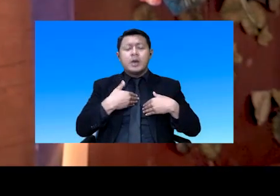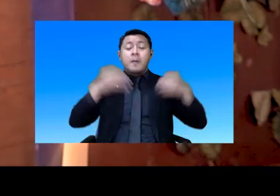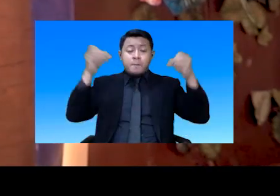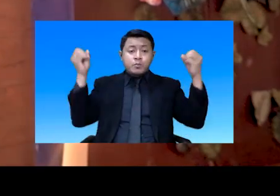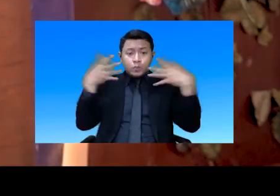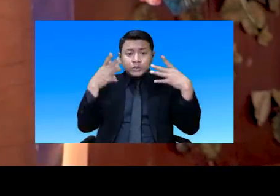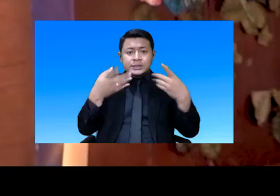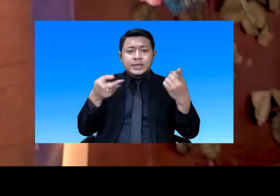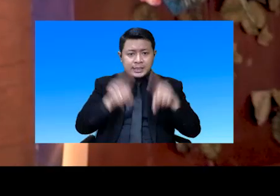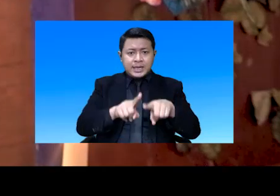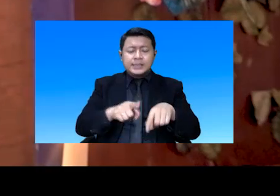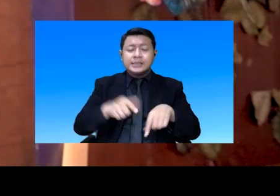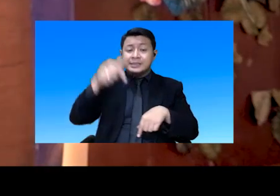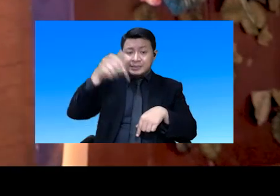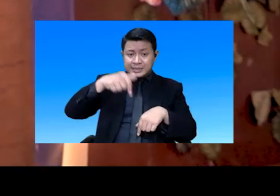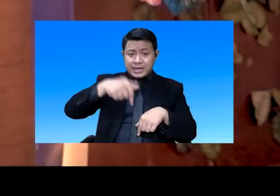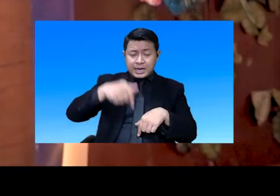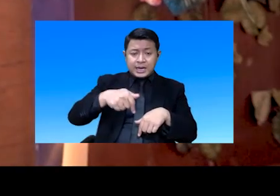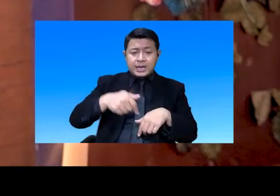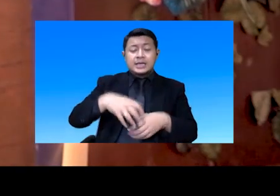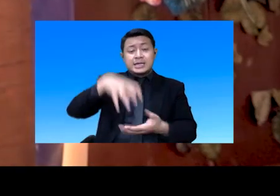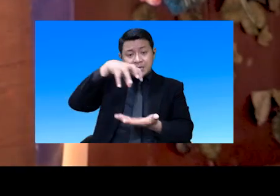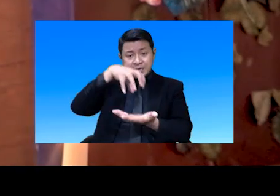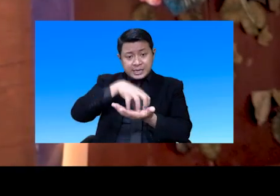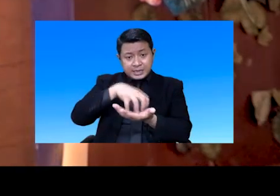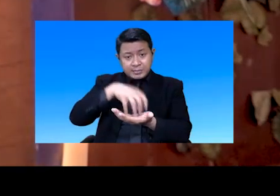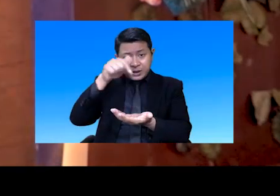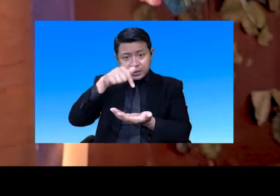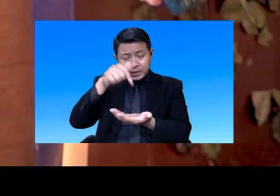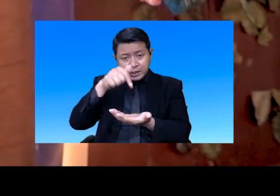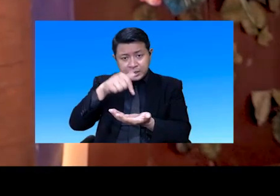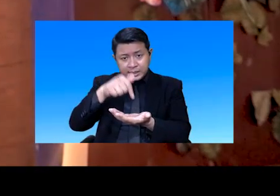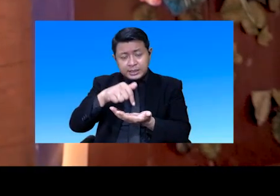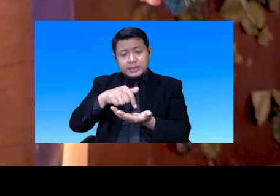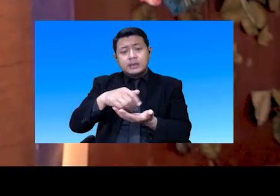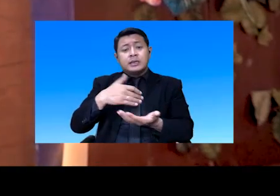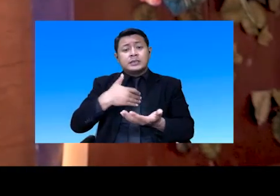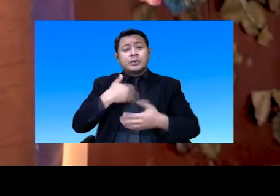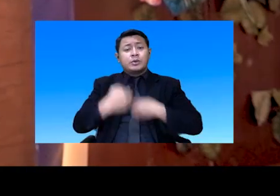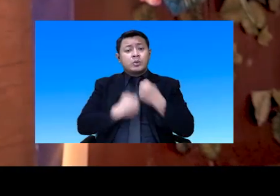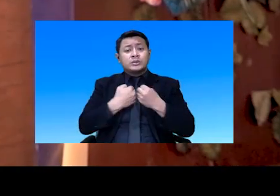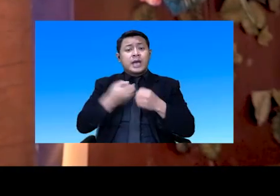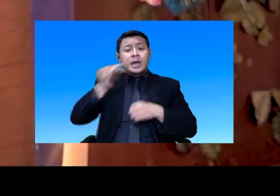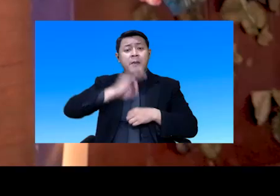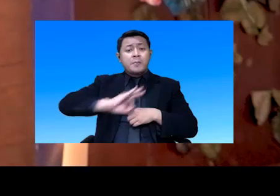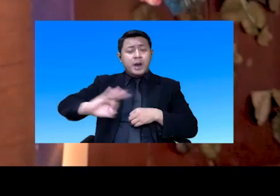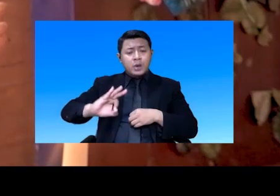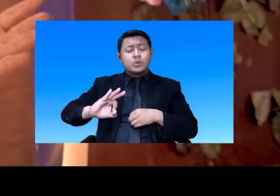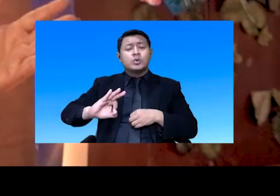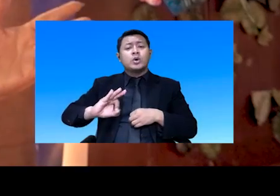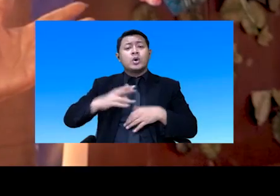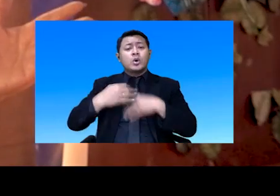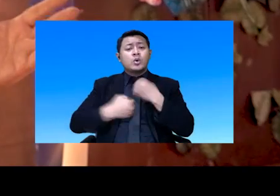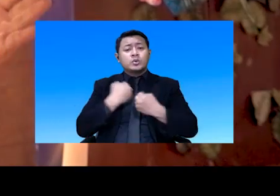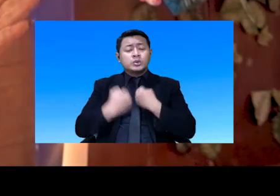terjadi saat ini, di tempat ini, di mana saya punya usaha yang baru, yang usaha